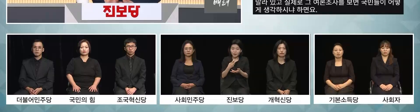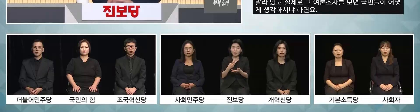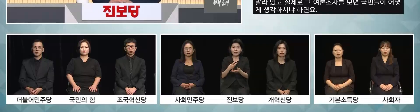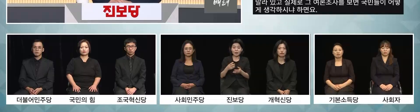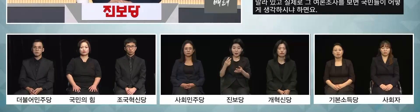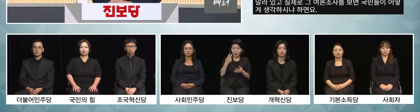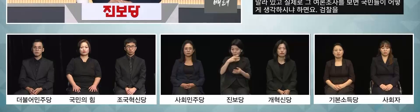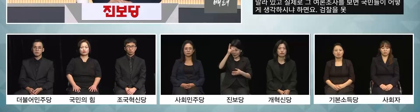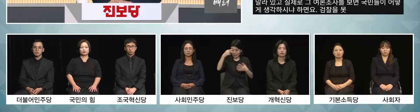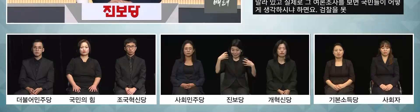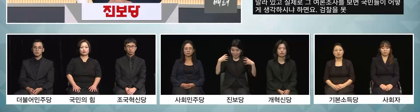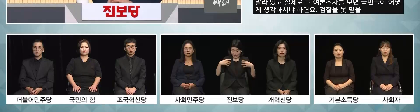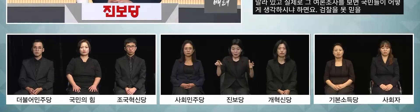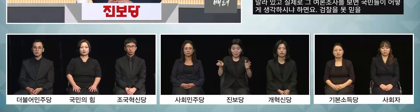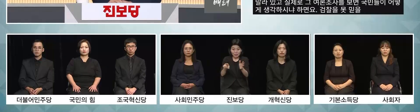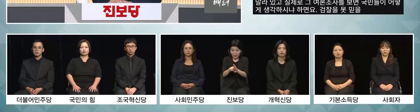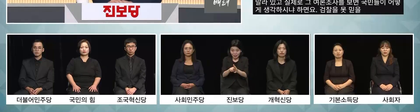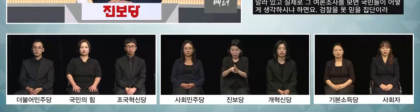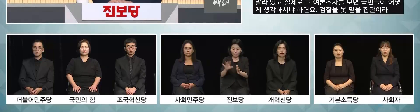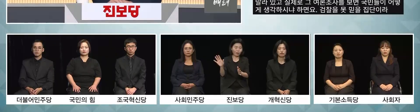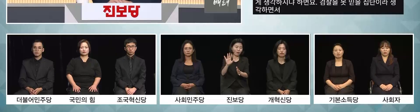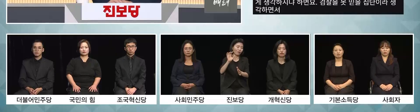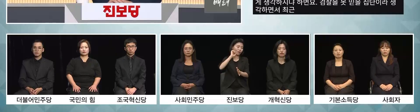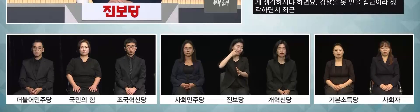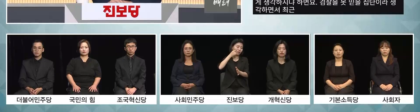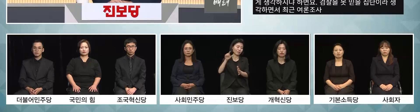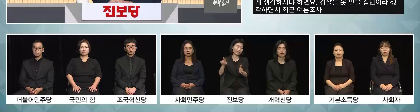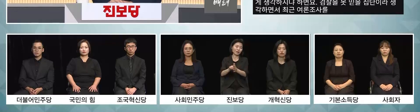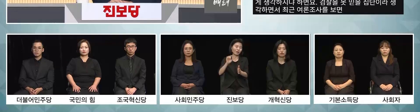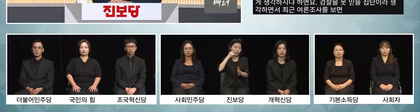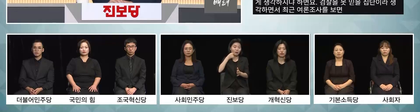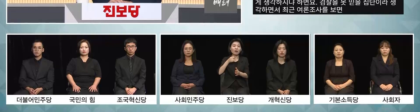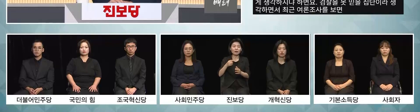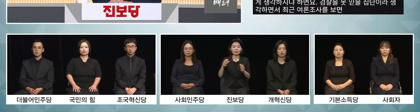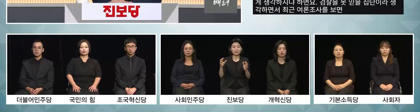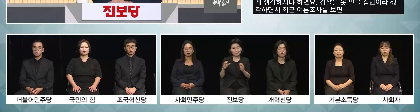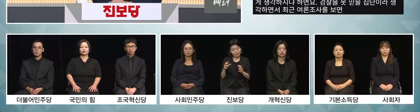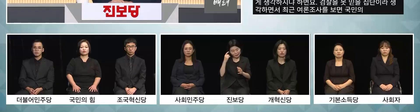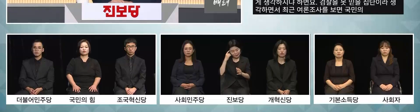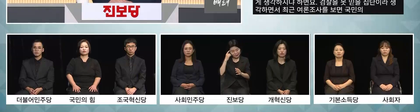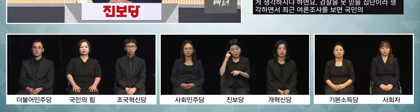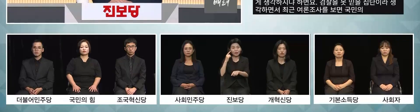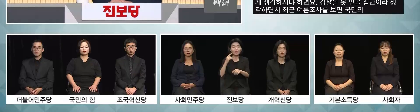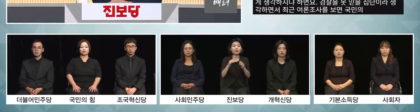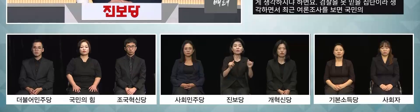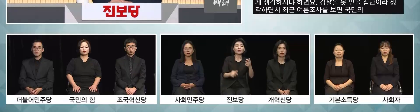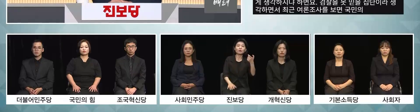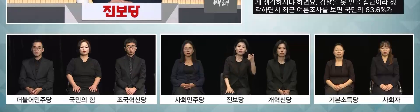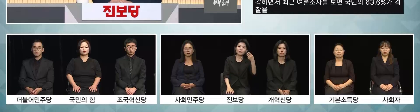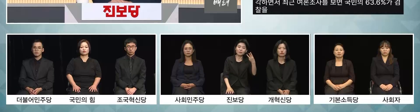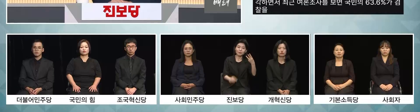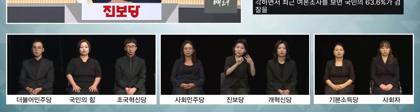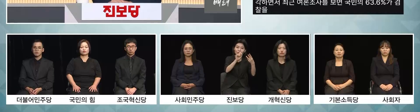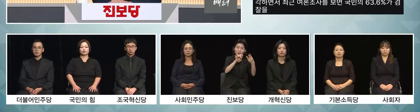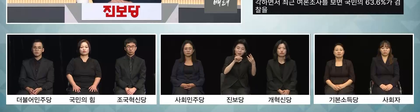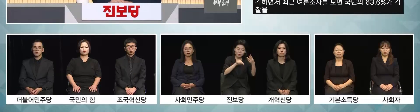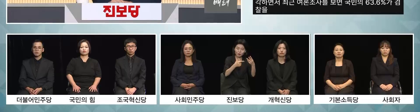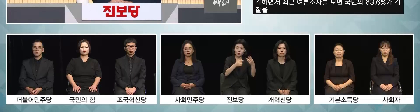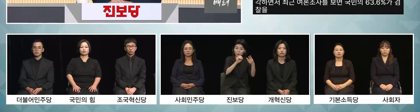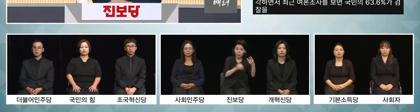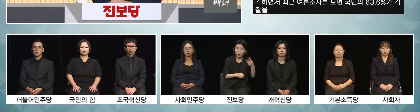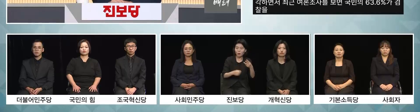믿을 집단이라 생각하면서 최근 여론조사를 보면 국민의 63.6%가 검찰을 불신한다고 답을 하고